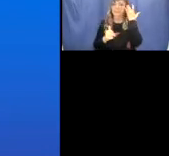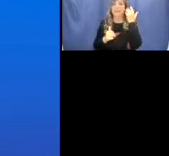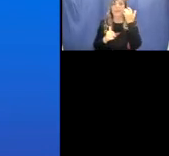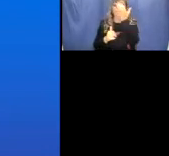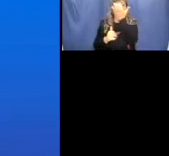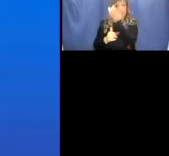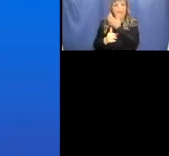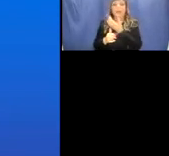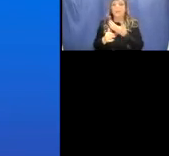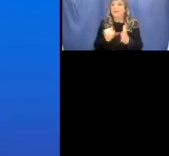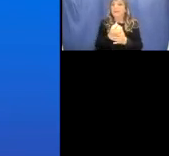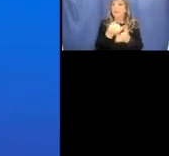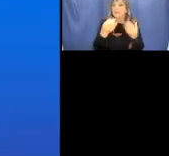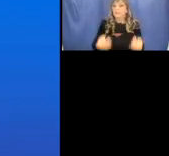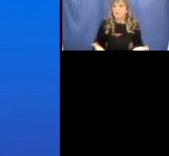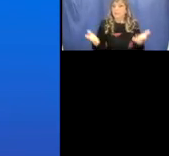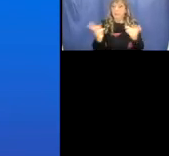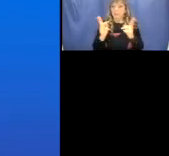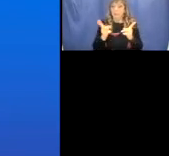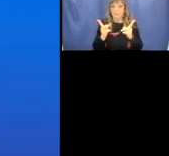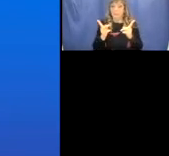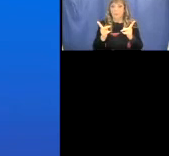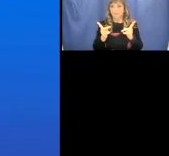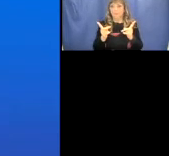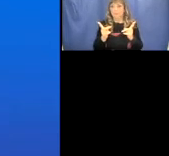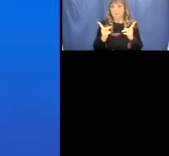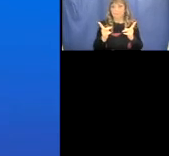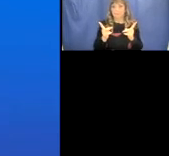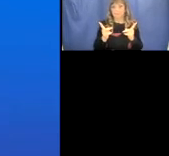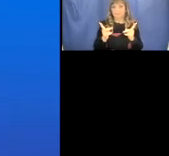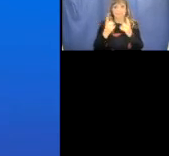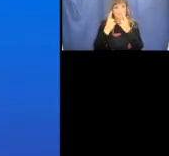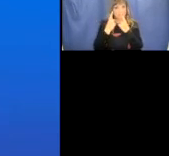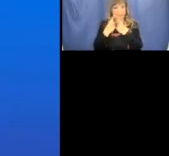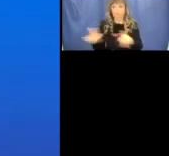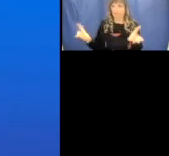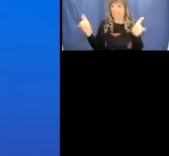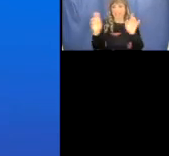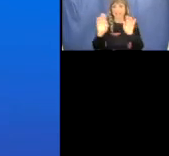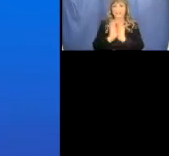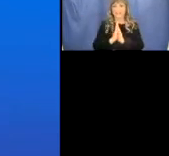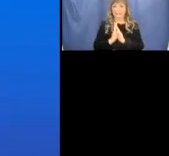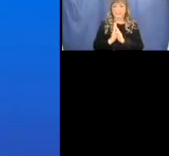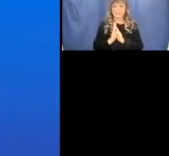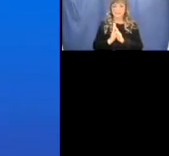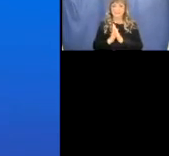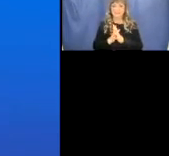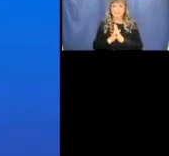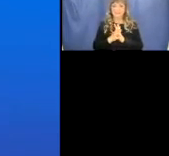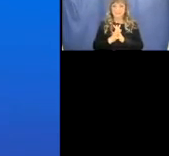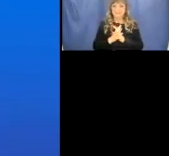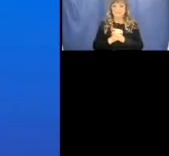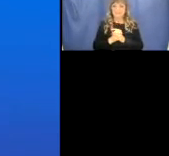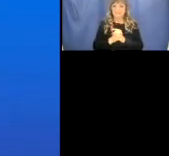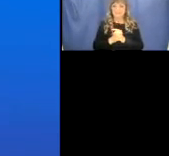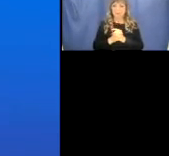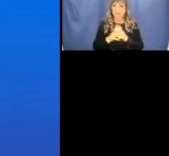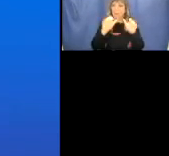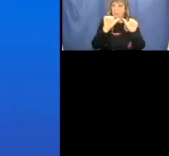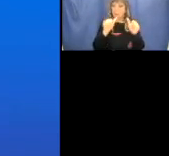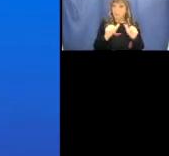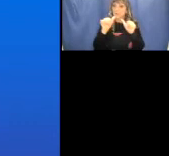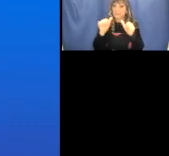succede in natura è qualcosa di completamente diverso di abbastanza diverso diciamo le modalità di